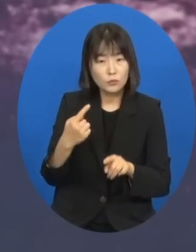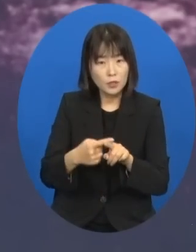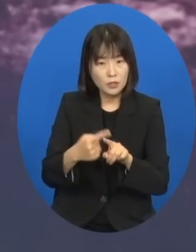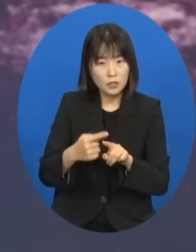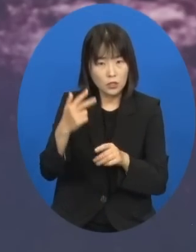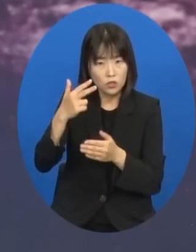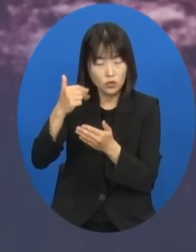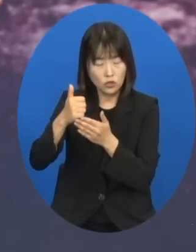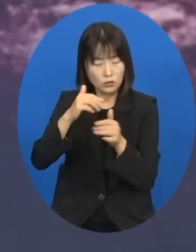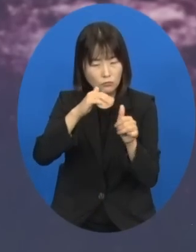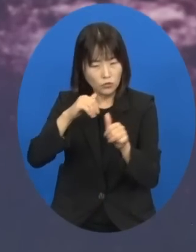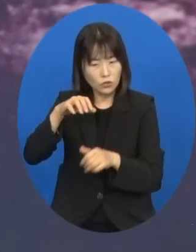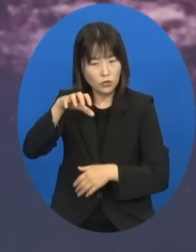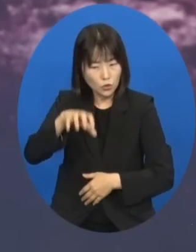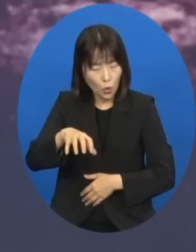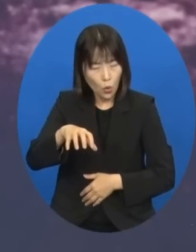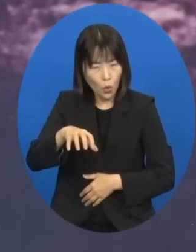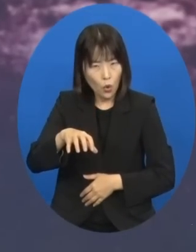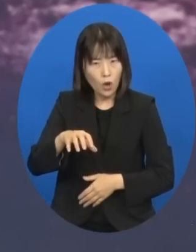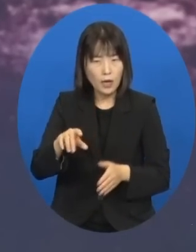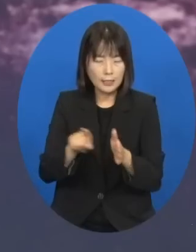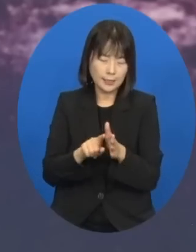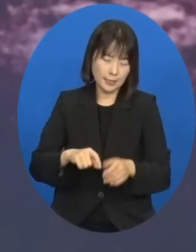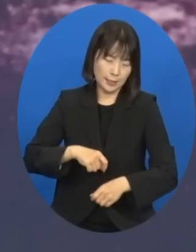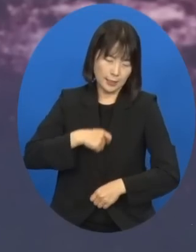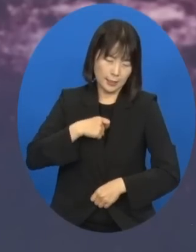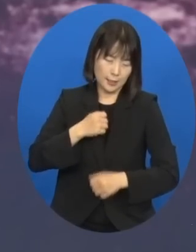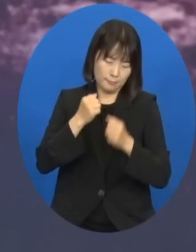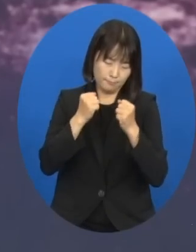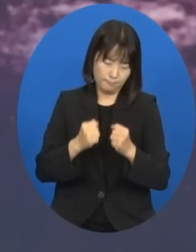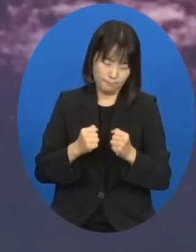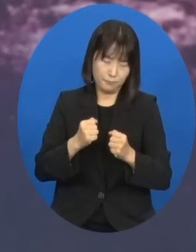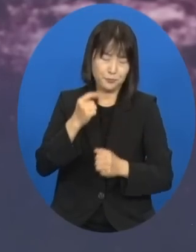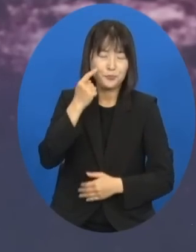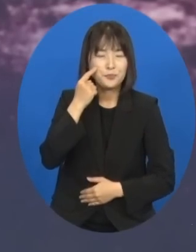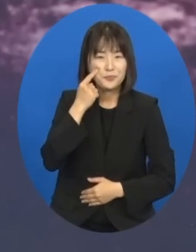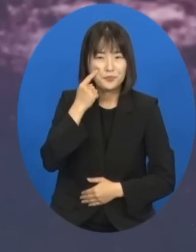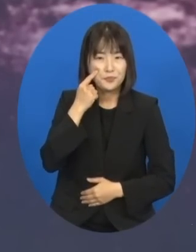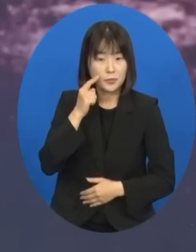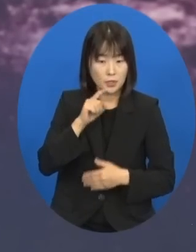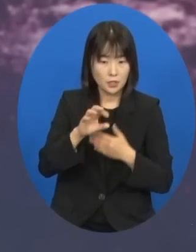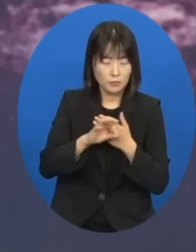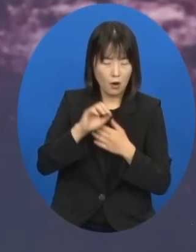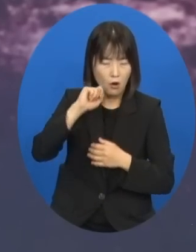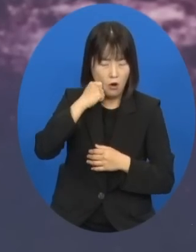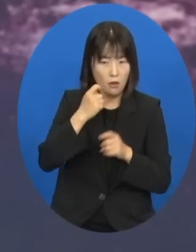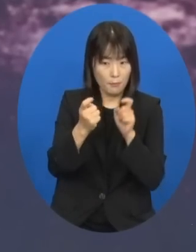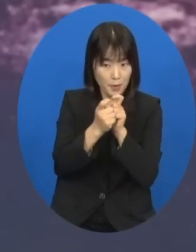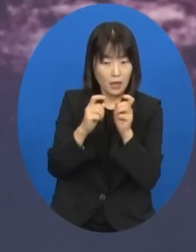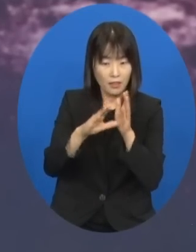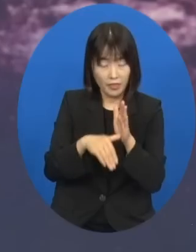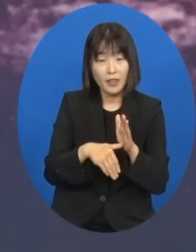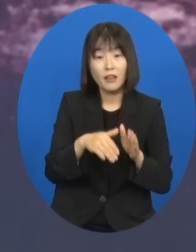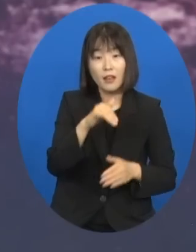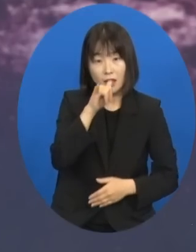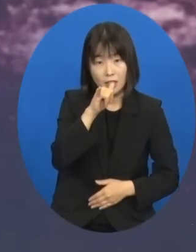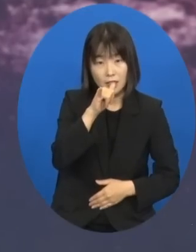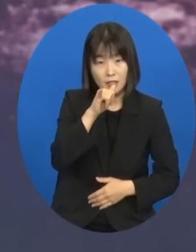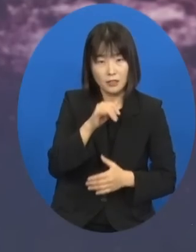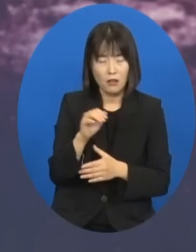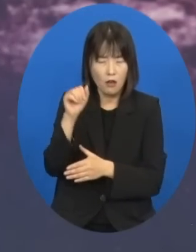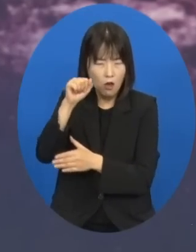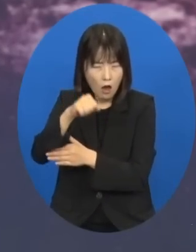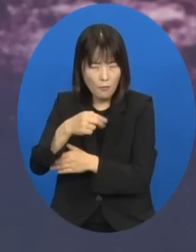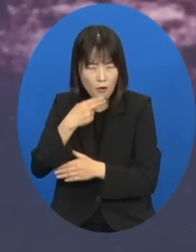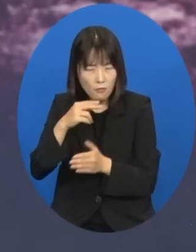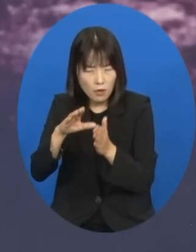부르신 그곳에 한번 신실하게만 한번 섬겨보시기 바랍니다. 그러면 흉년이 올 때도 있죠. 그러니까 아무런 열매가 보이지 않을